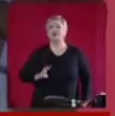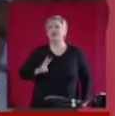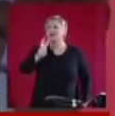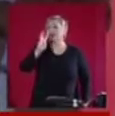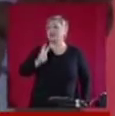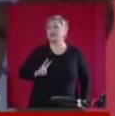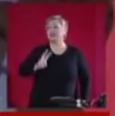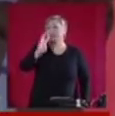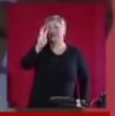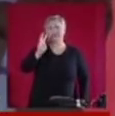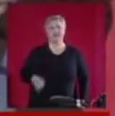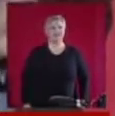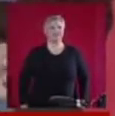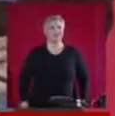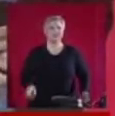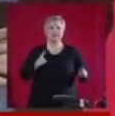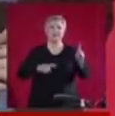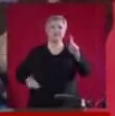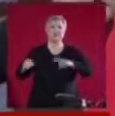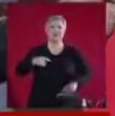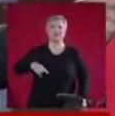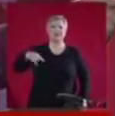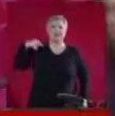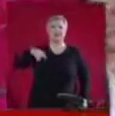είναι ποιος ο πέτρος ο